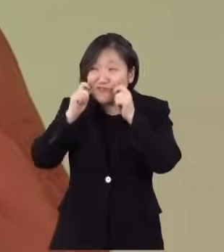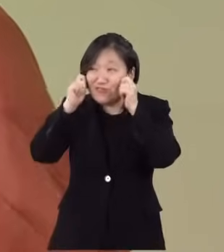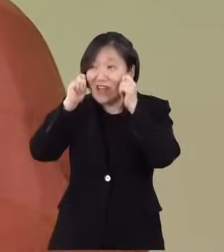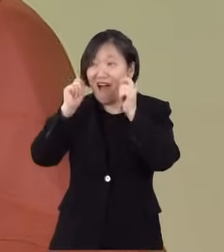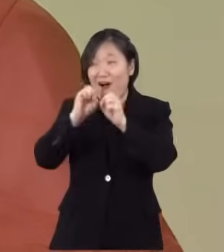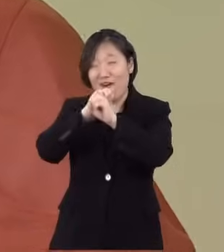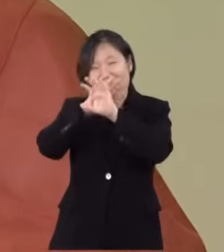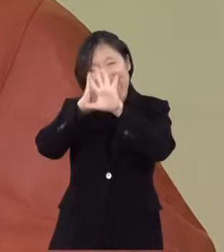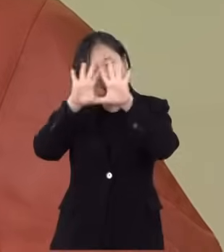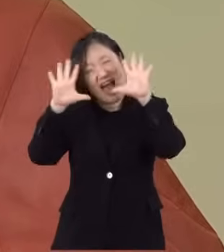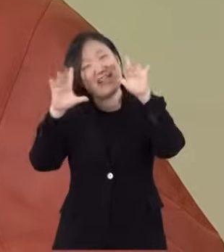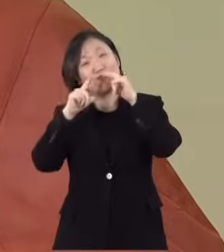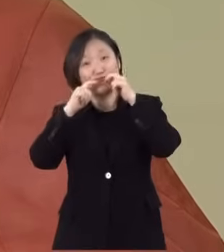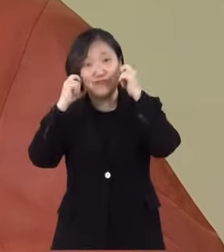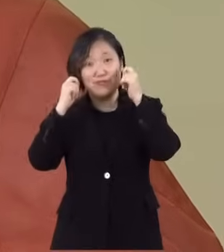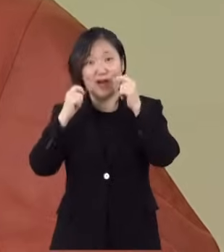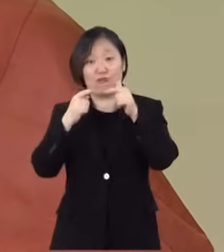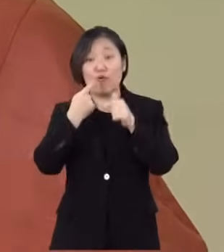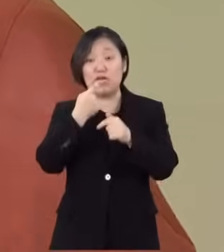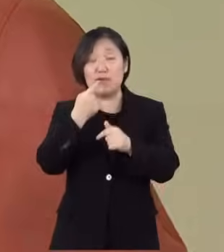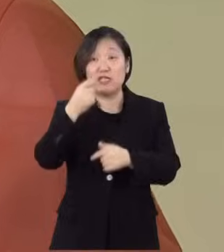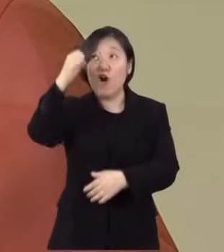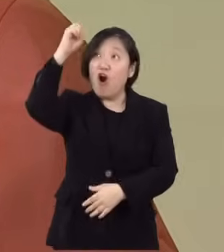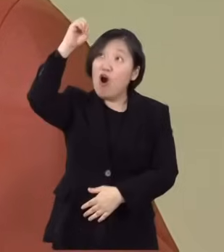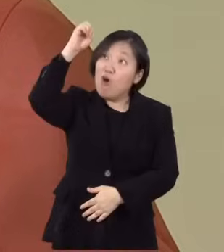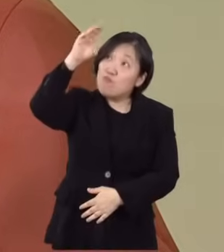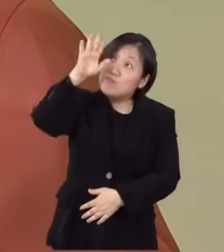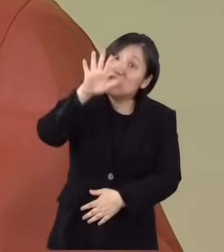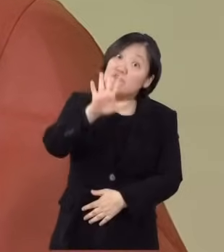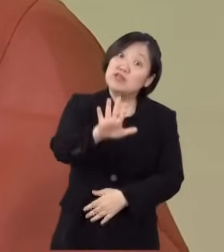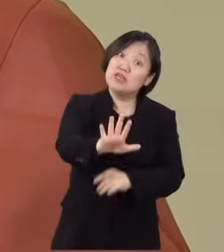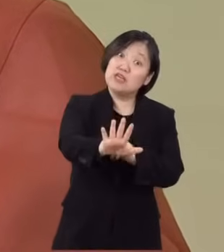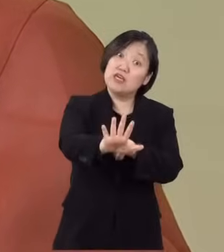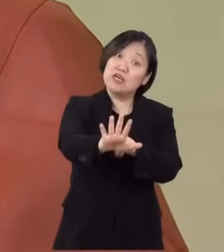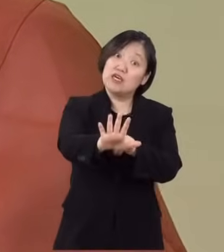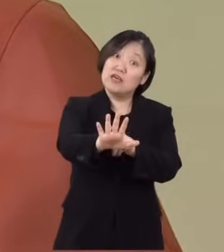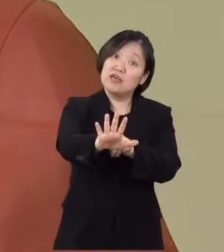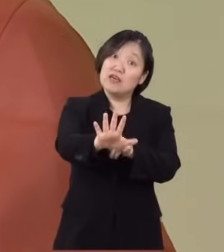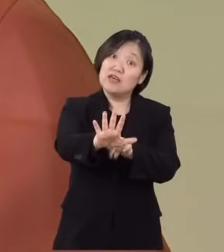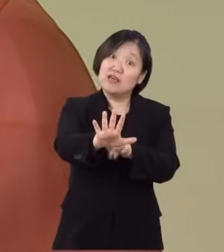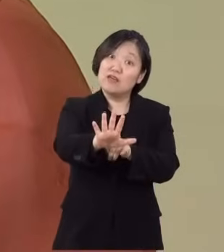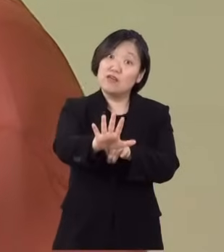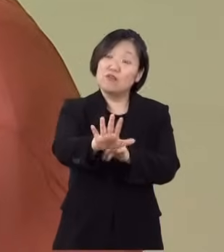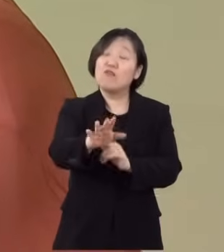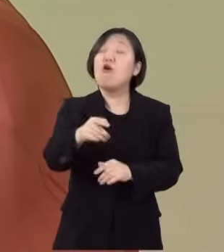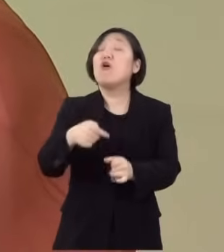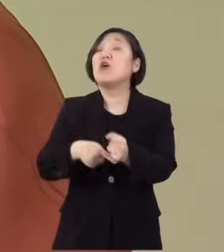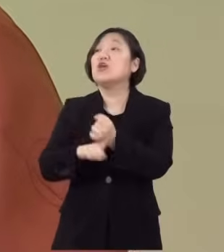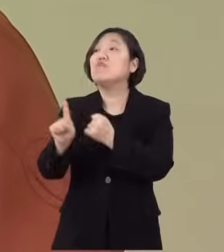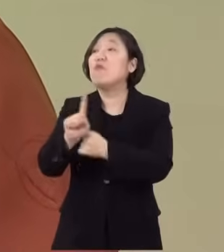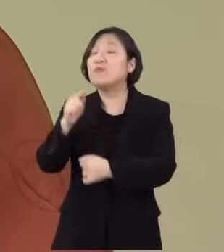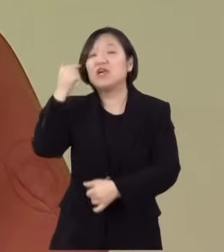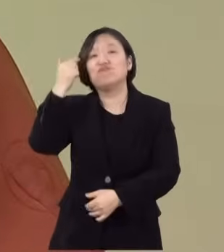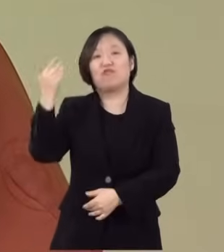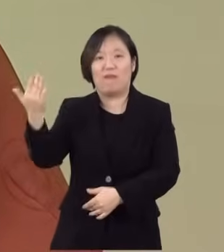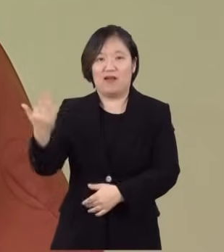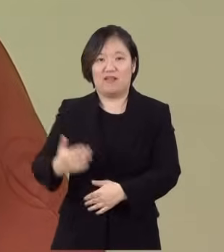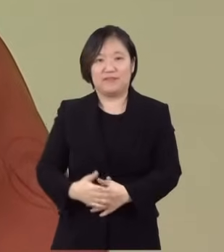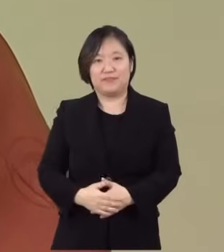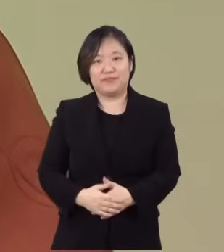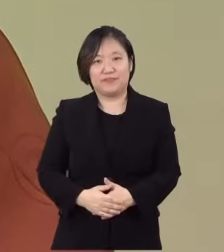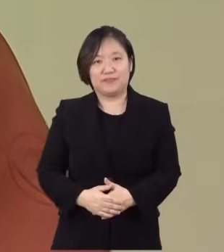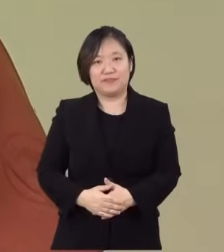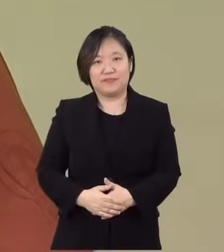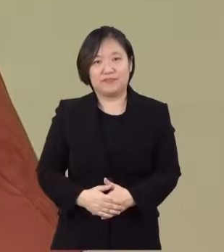지금화한 미소를 지으시면서 부처님 입에서 이와 같이 광명이 뿜어져 나오는